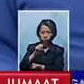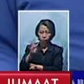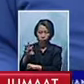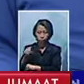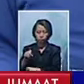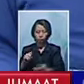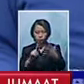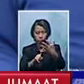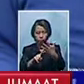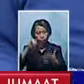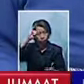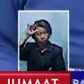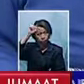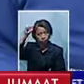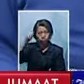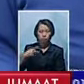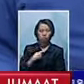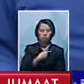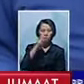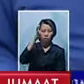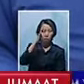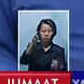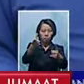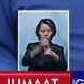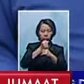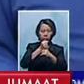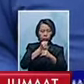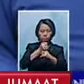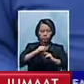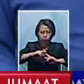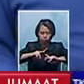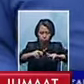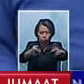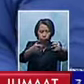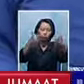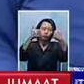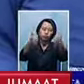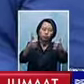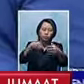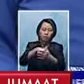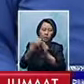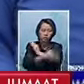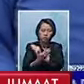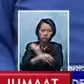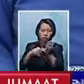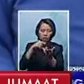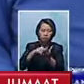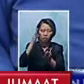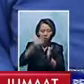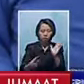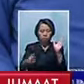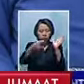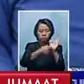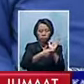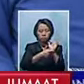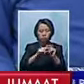Dan kelima, insyaAllah kita akan mencapai sebuah ketamadunan unggul di mana negara ini bakal tersenarai dalam